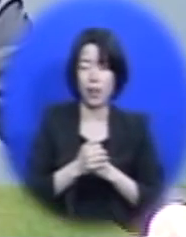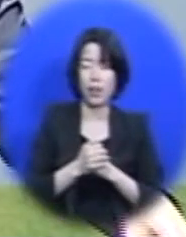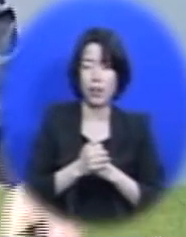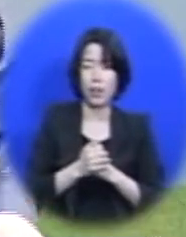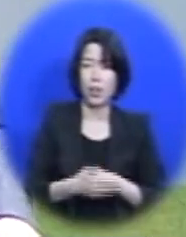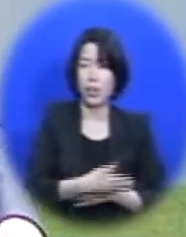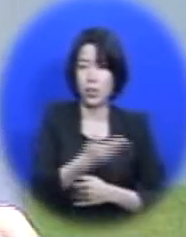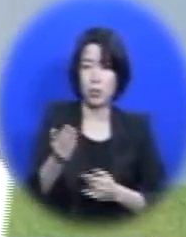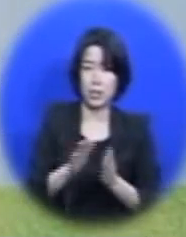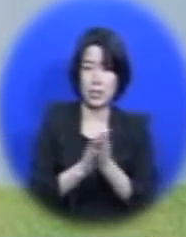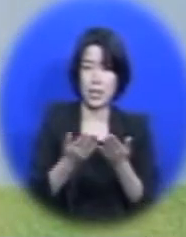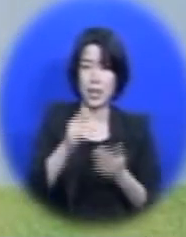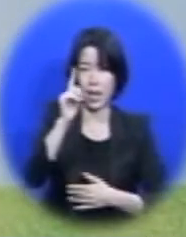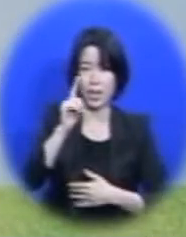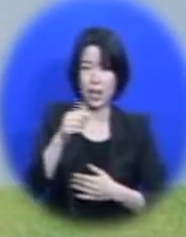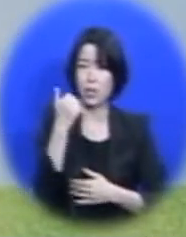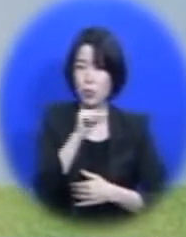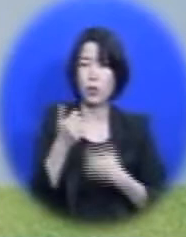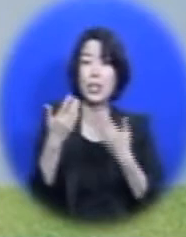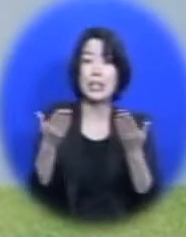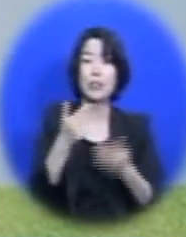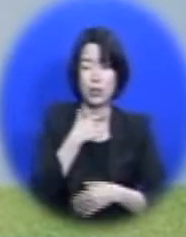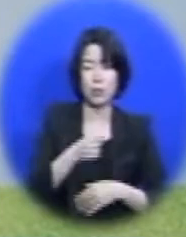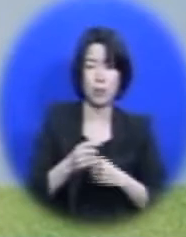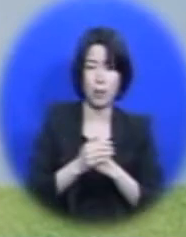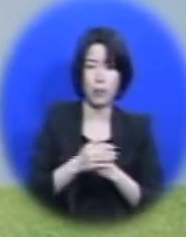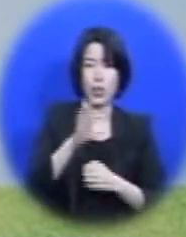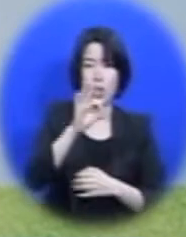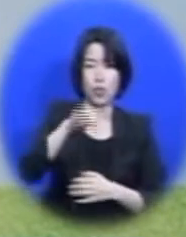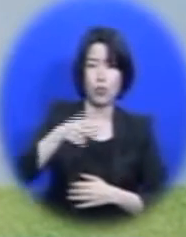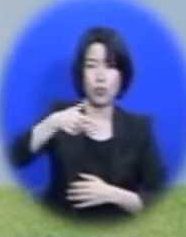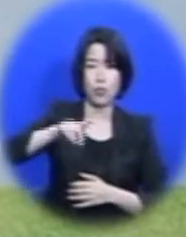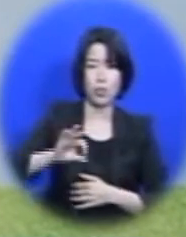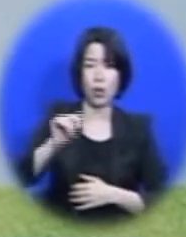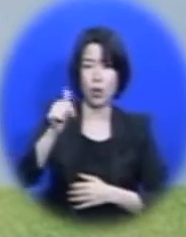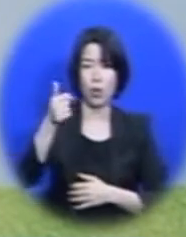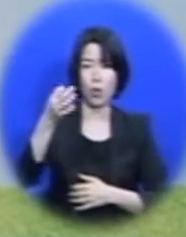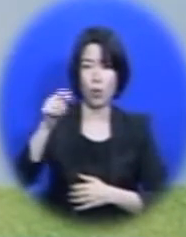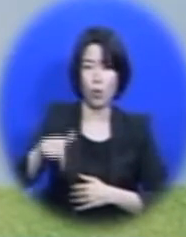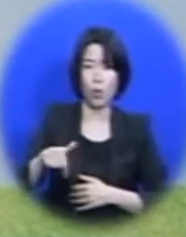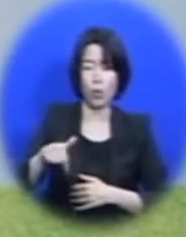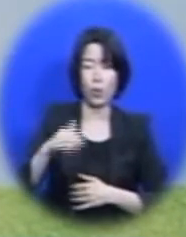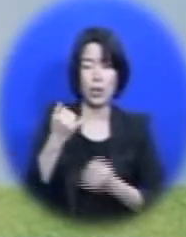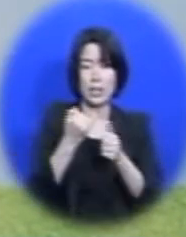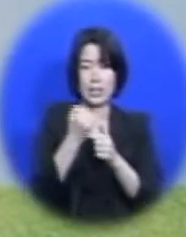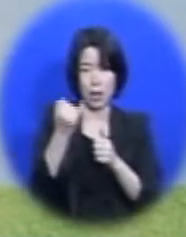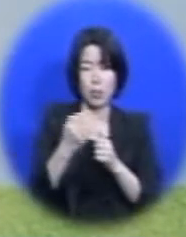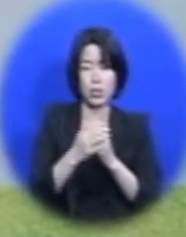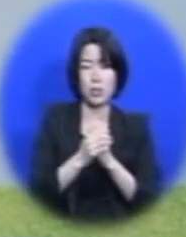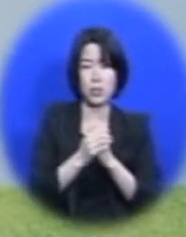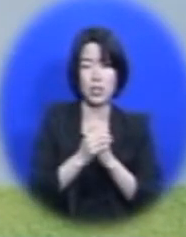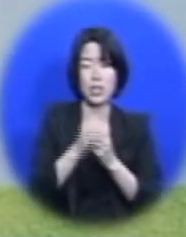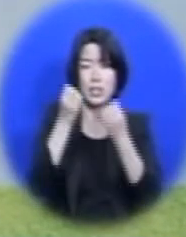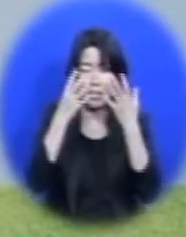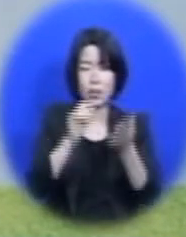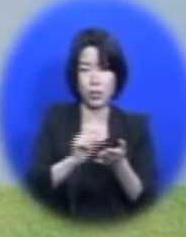여러분에게 책을 한 권 소개해드리고 싶습니다. 유종옥 사모님이 이번에 새로 쓰신 말하지